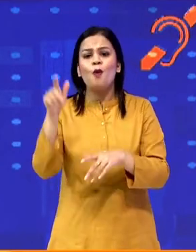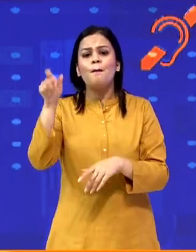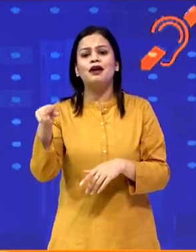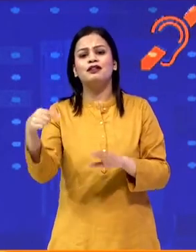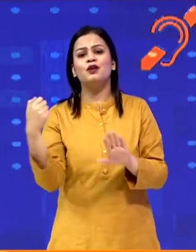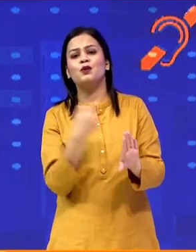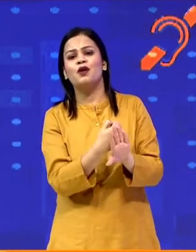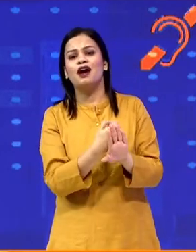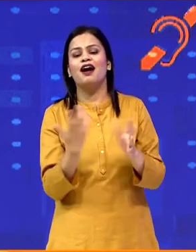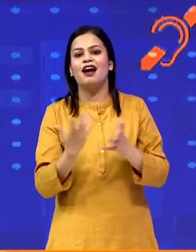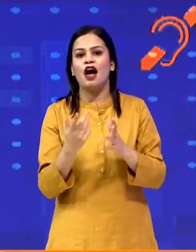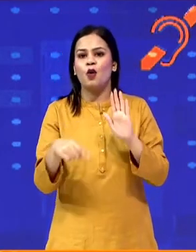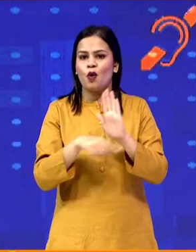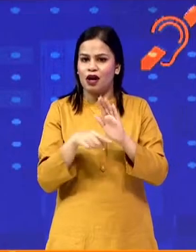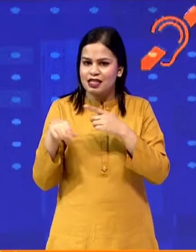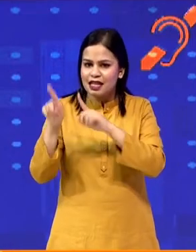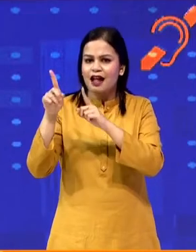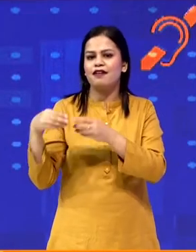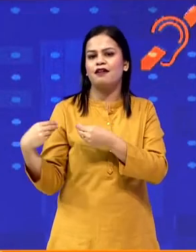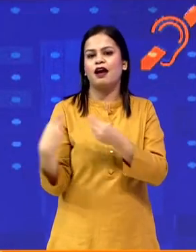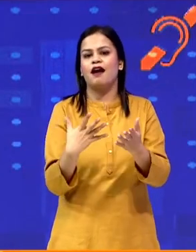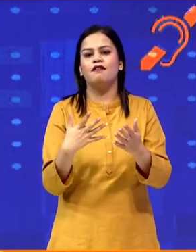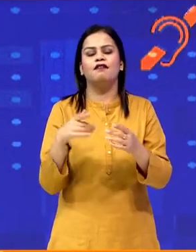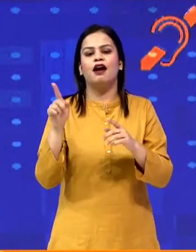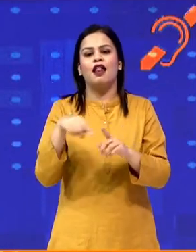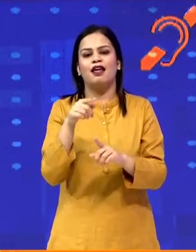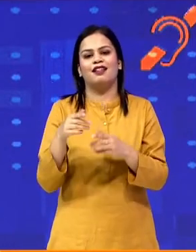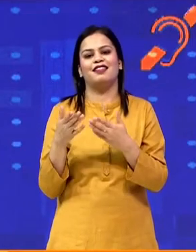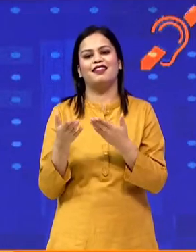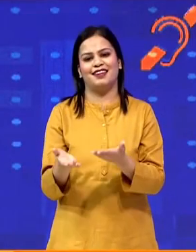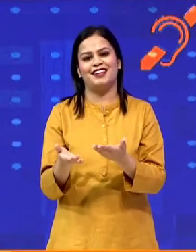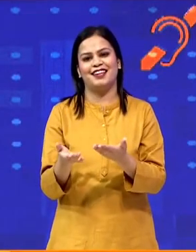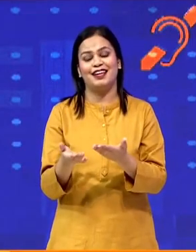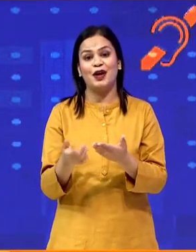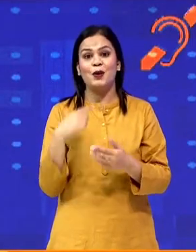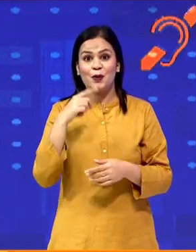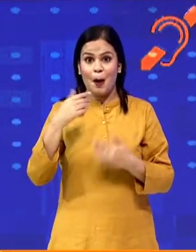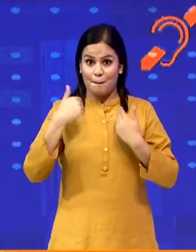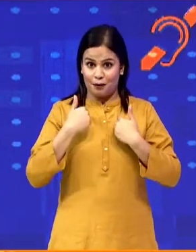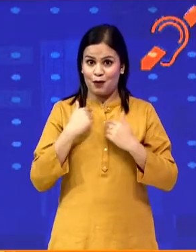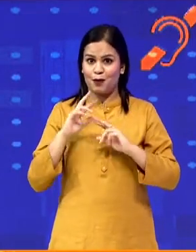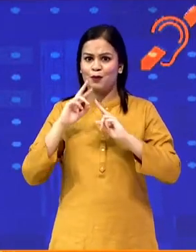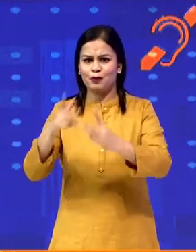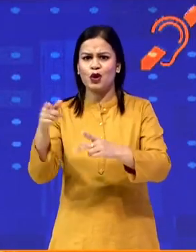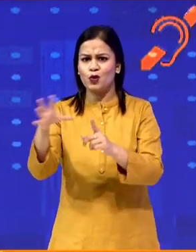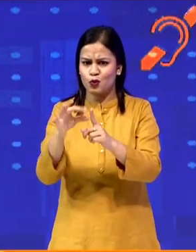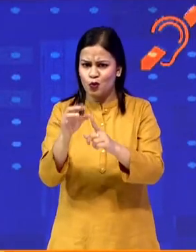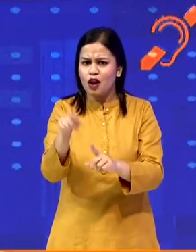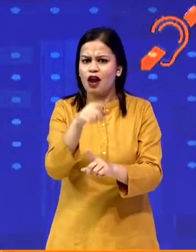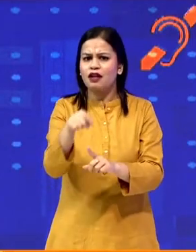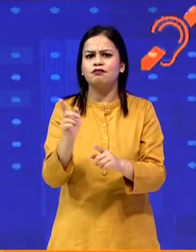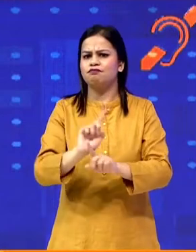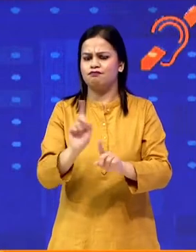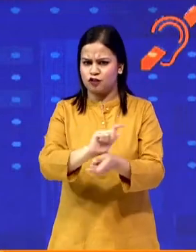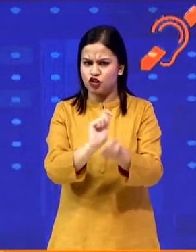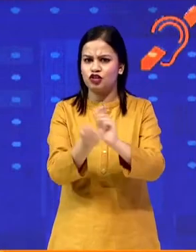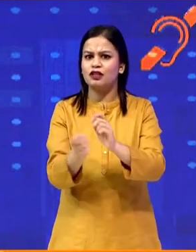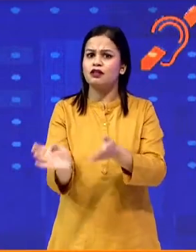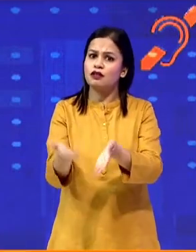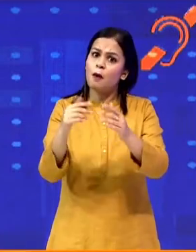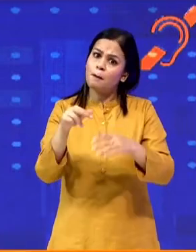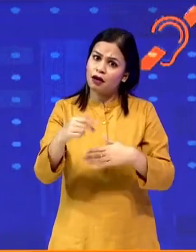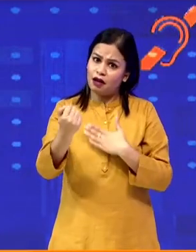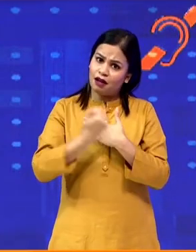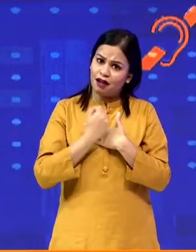कांग्रेस को वह कमजोर कर रहे की मैं कमजोर कर रहा हूं जो कहता ठीक करो तो ठीक करने वाला बेवफा हो गया